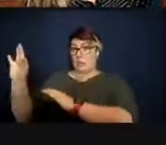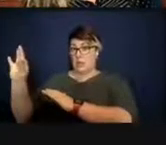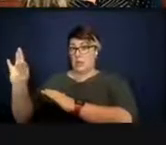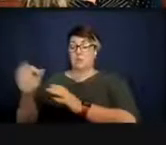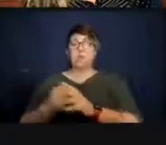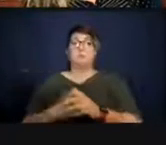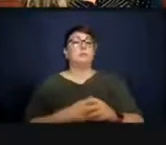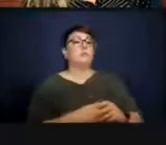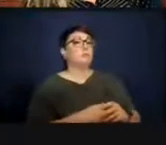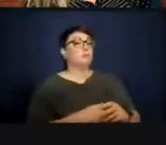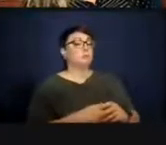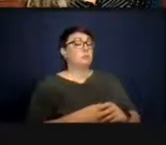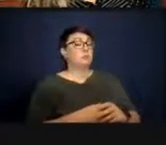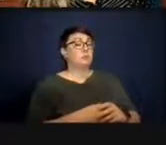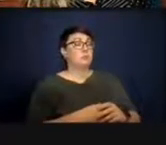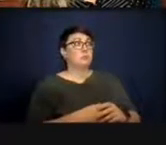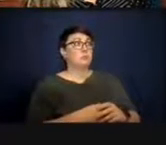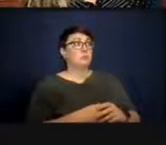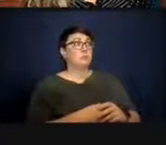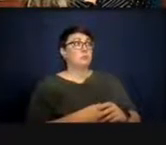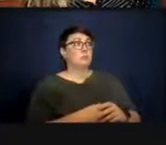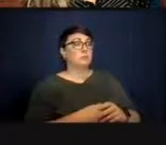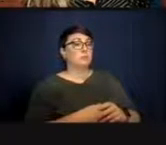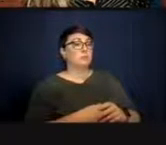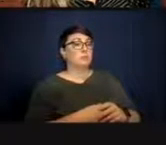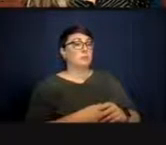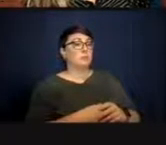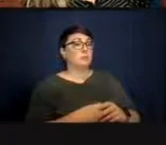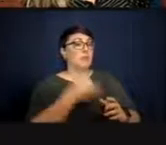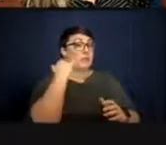Kwa hivyo ikiwa kuna wana